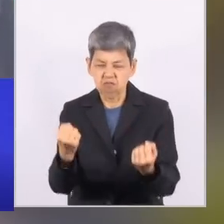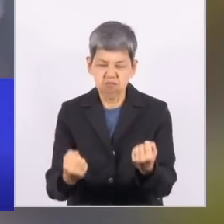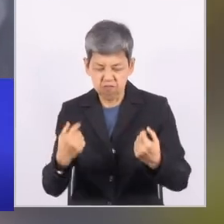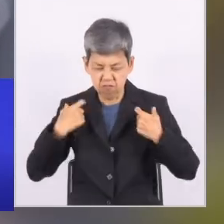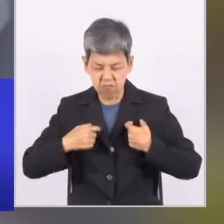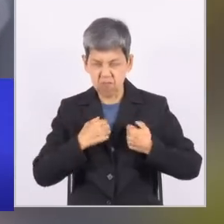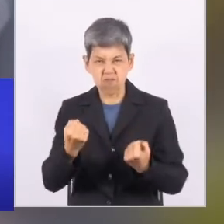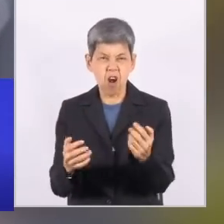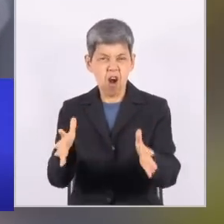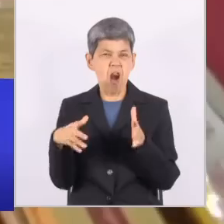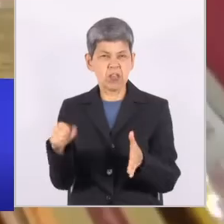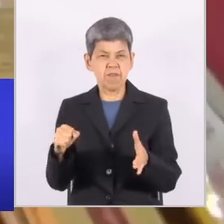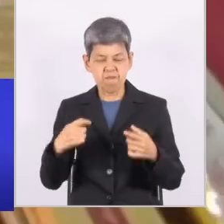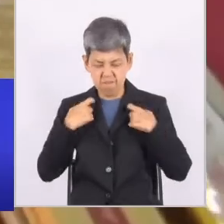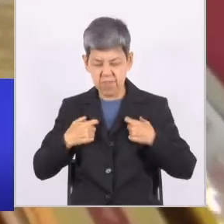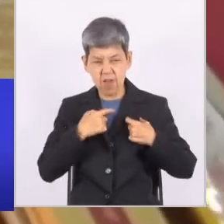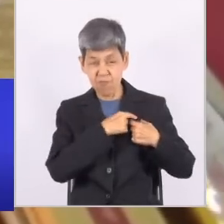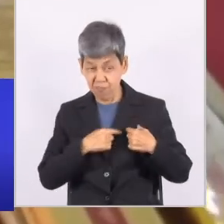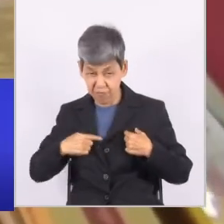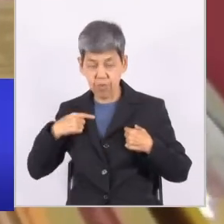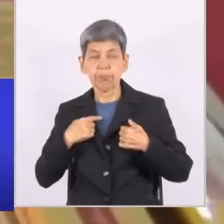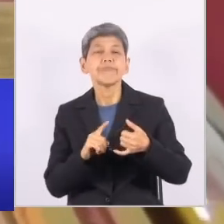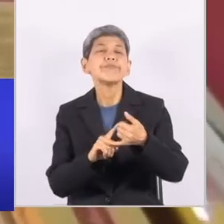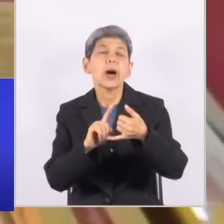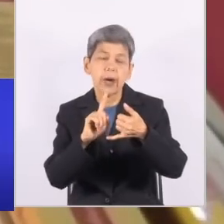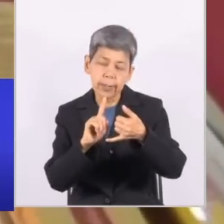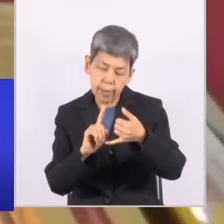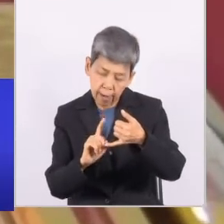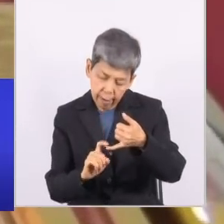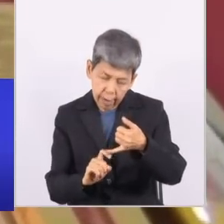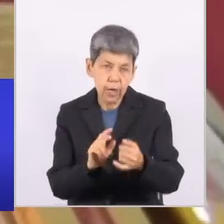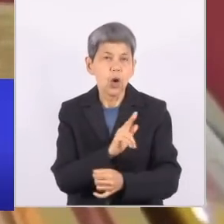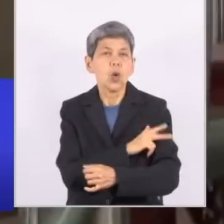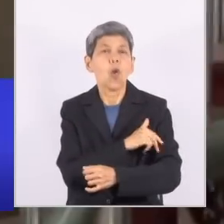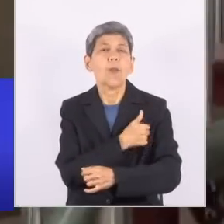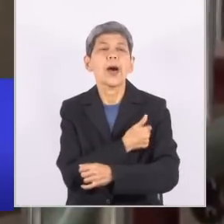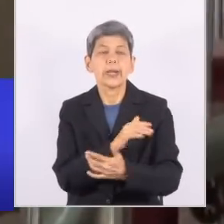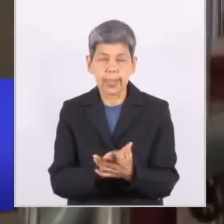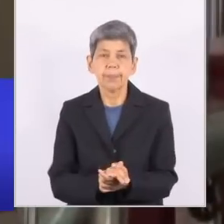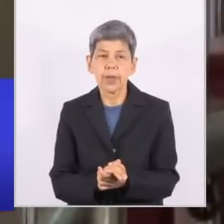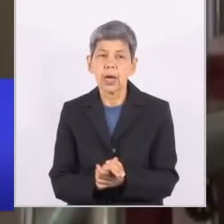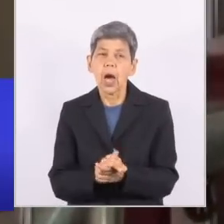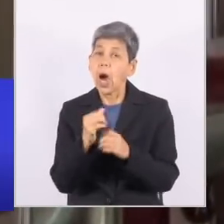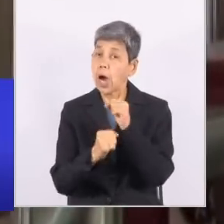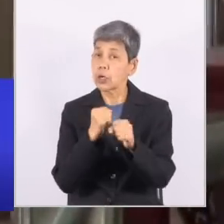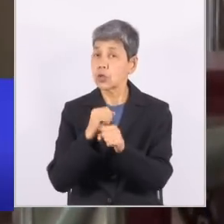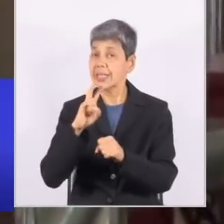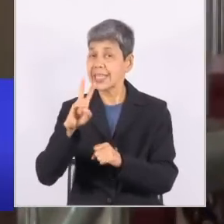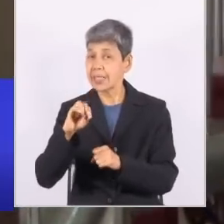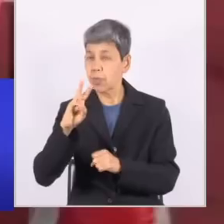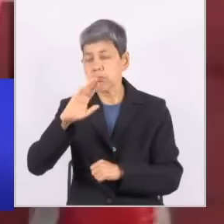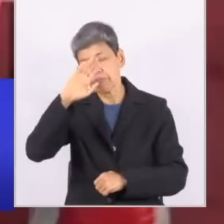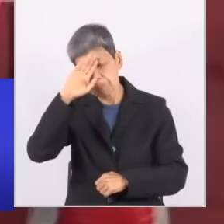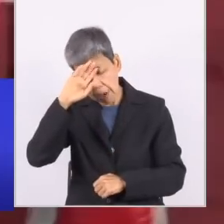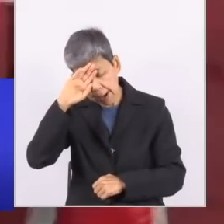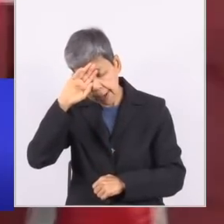การขับรถสิบล้อและสวมเสื้อคอกระเช้าเสียชีวิตลงอย่างสงบที่โรงพยาบาลเจ้าพระยาอภัยภูเบศรในวัย 76ปีด้วยโรคประจำตัว